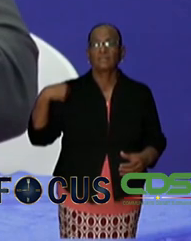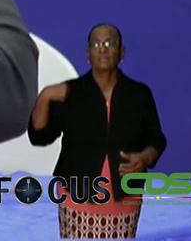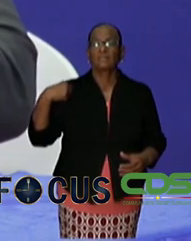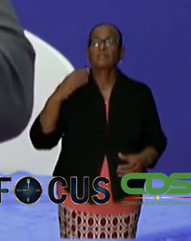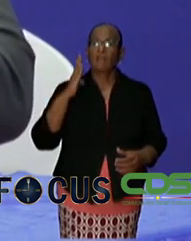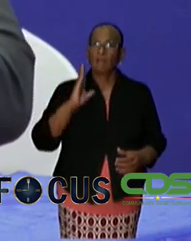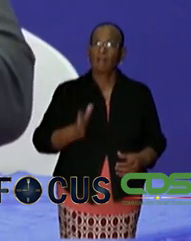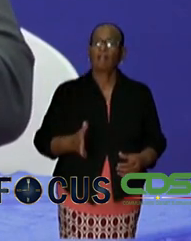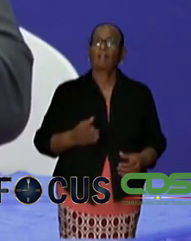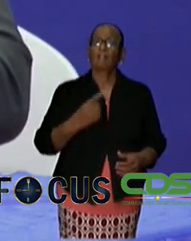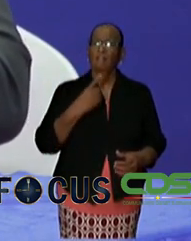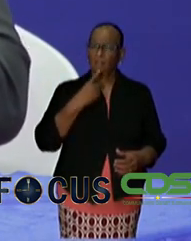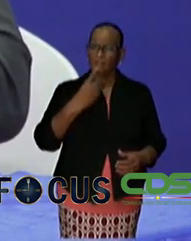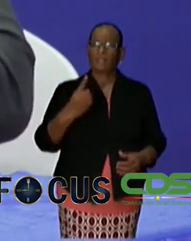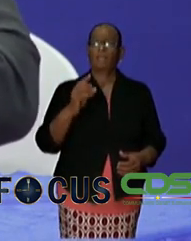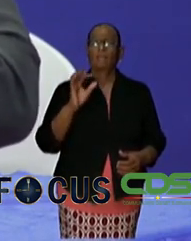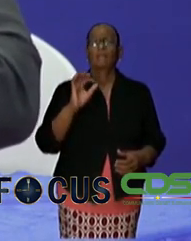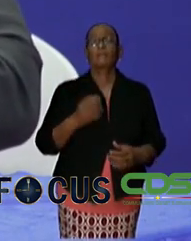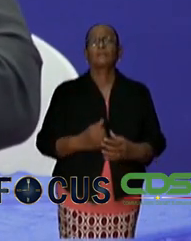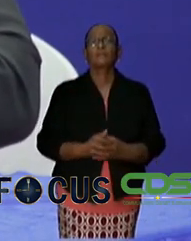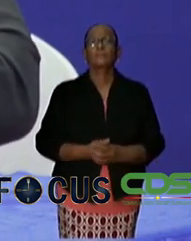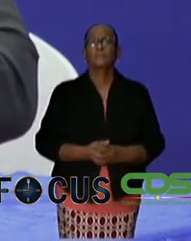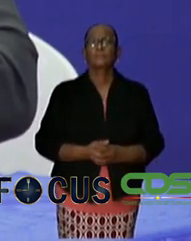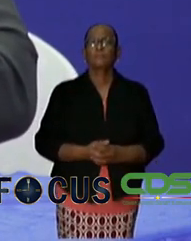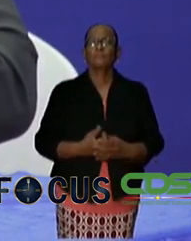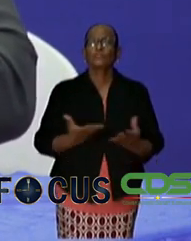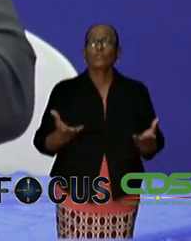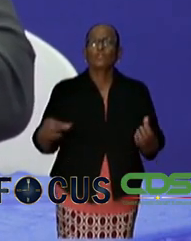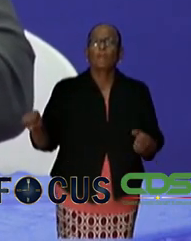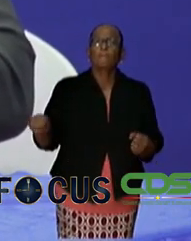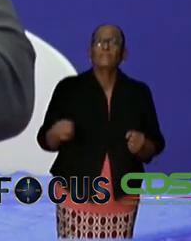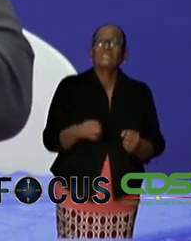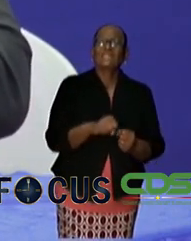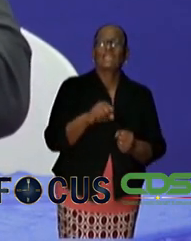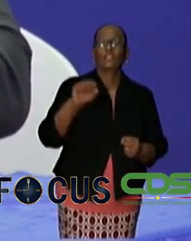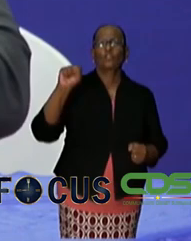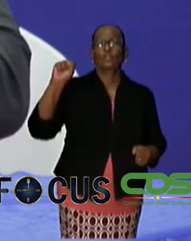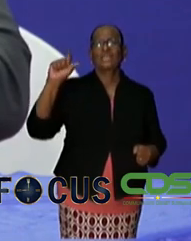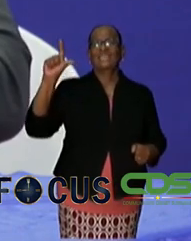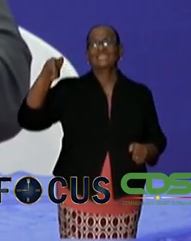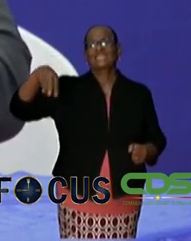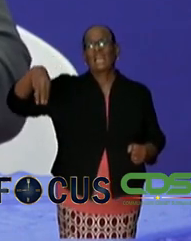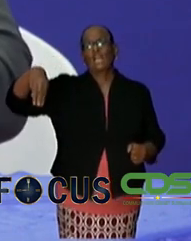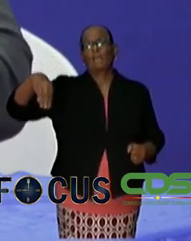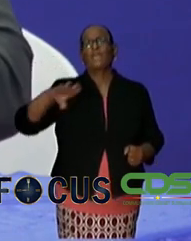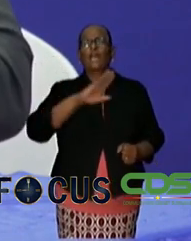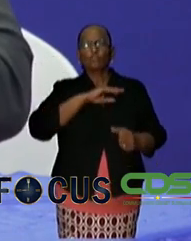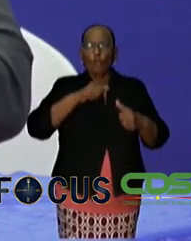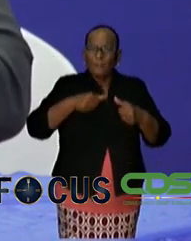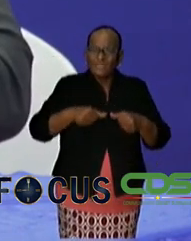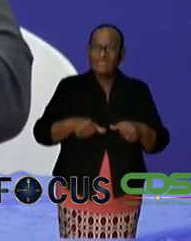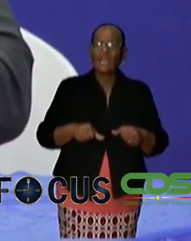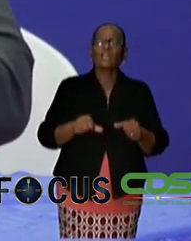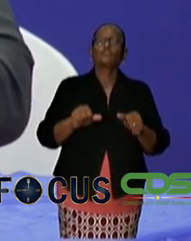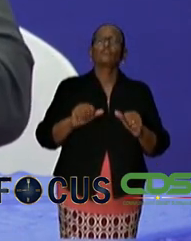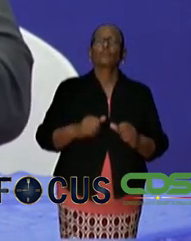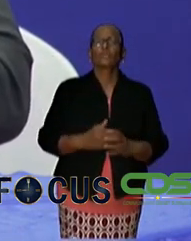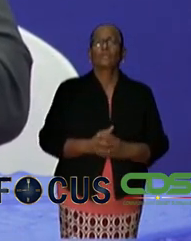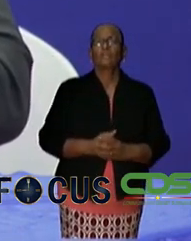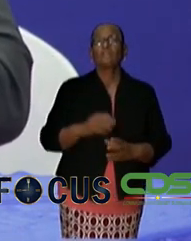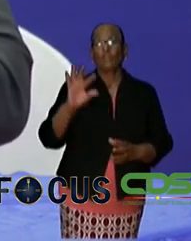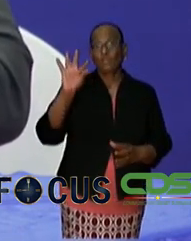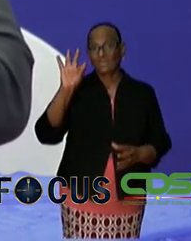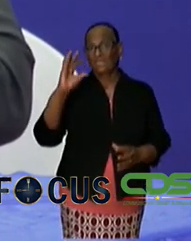al concreet antwoord gegeven met betrekking tot SLM. Maar ik zal het toch benadrukken, want vanuit